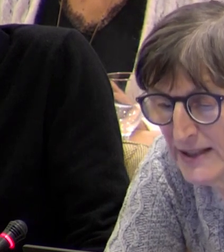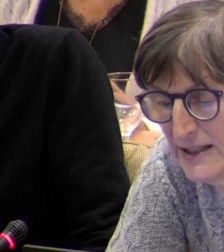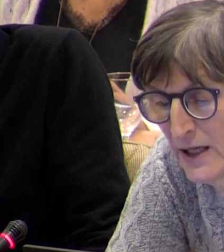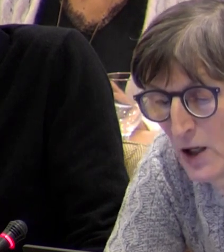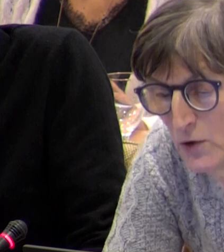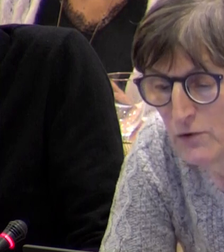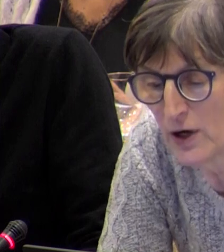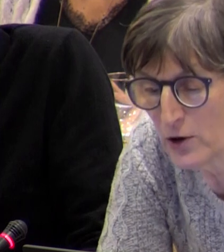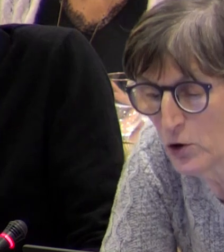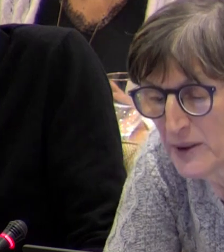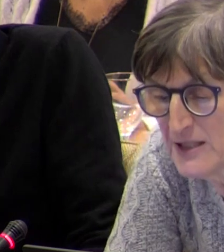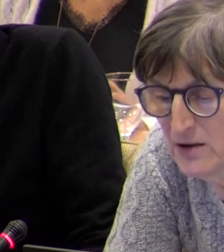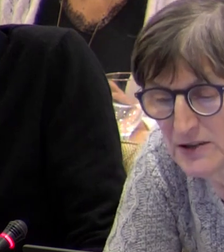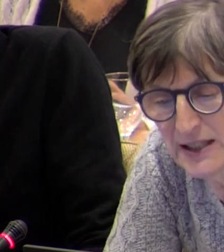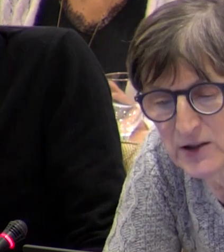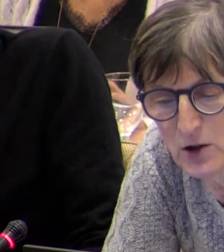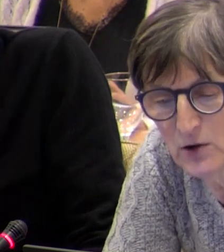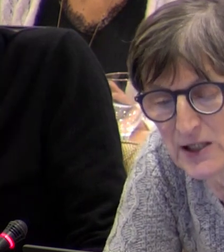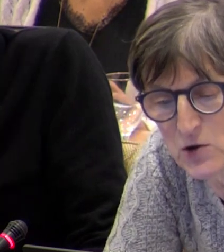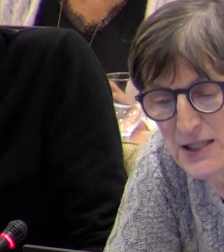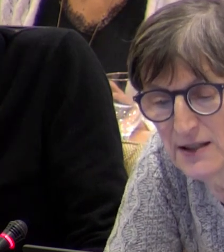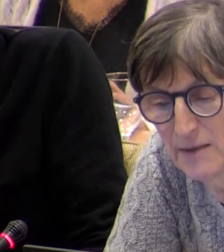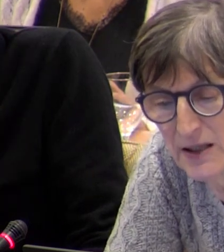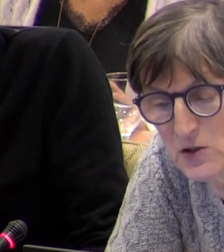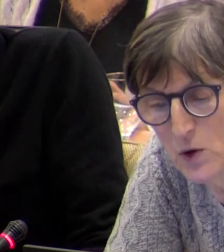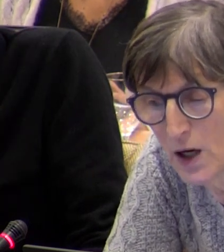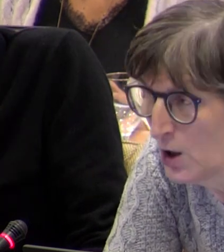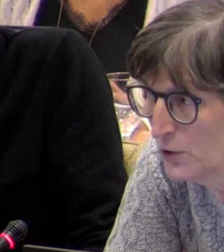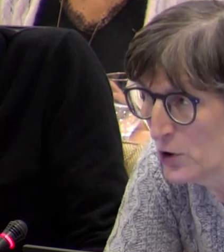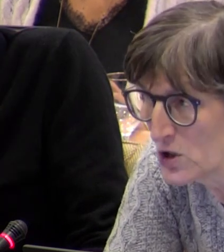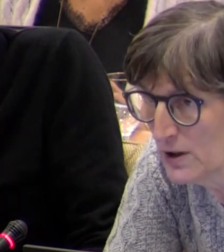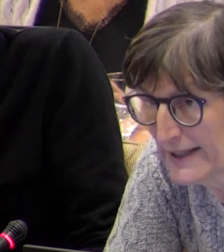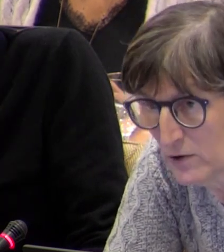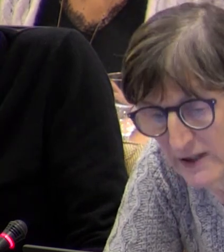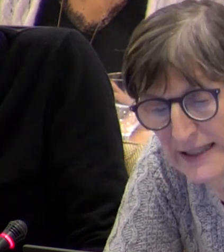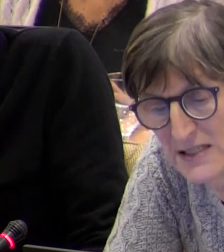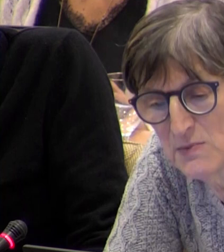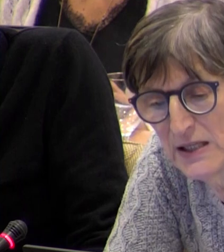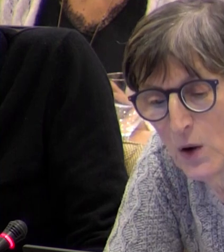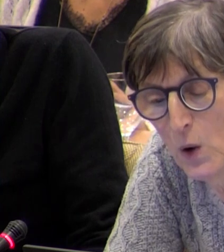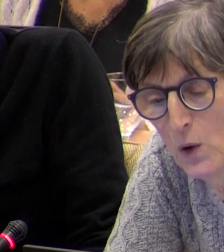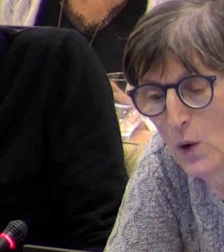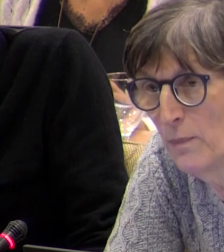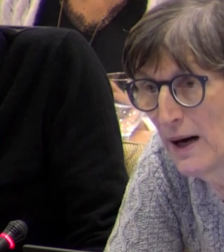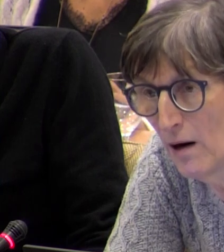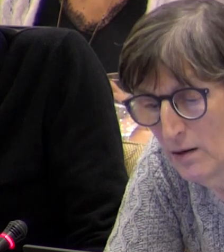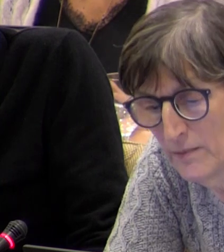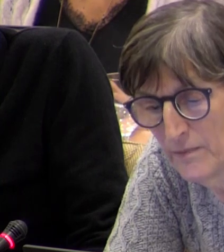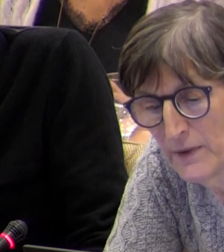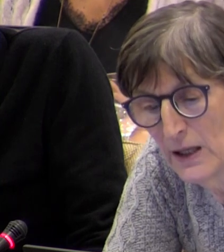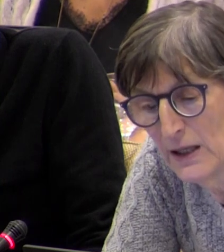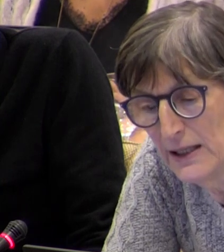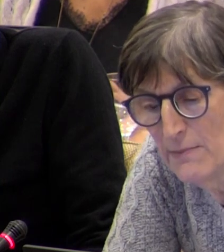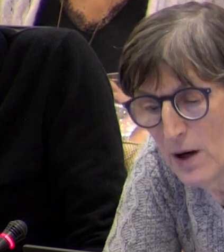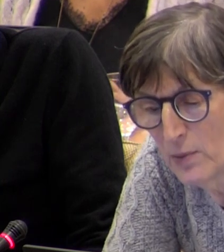atterré de voir que le président directeur de la société perçoit 2 195 milles euros par an